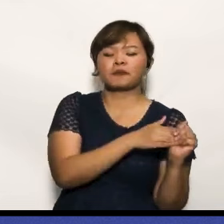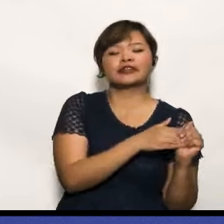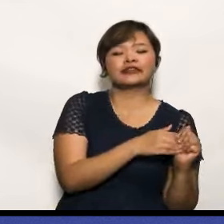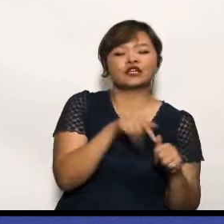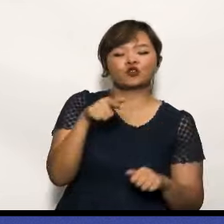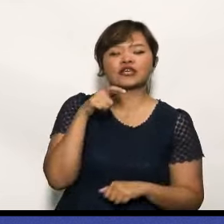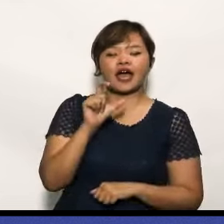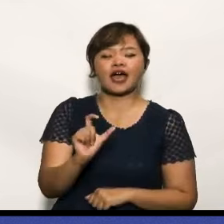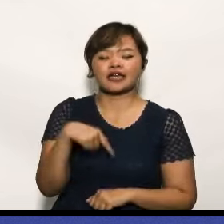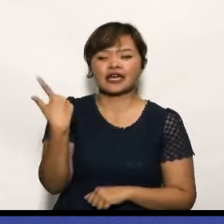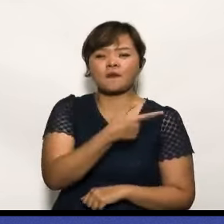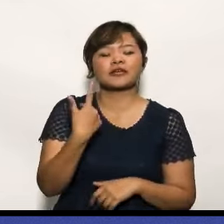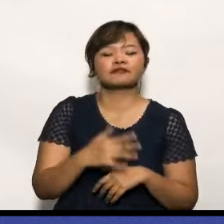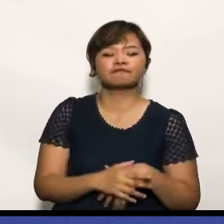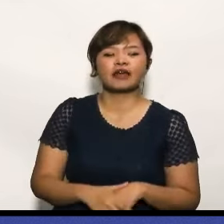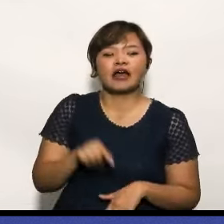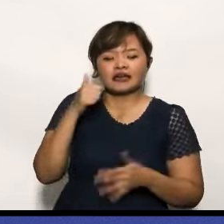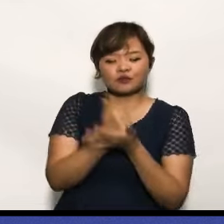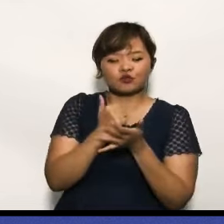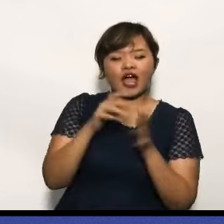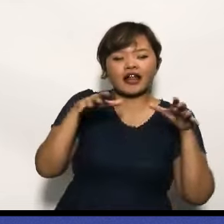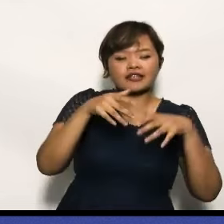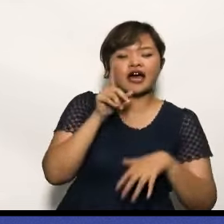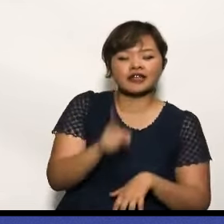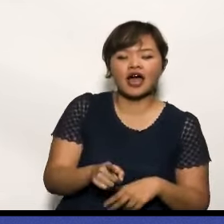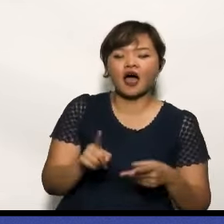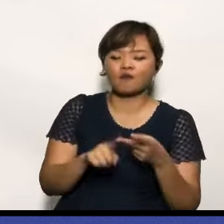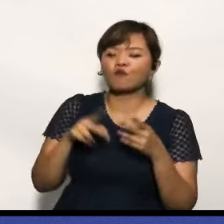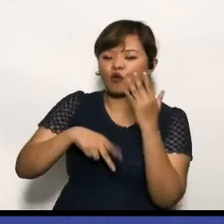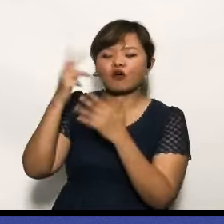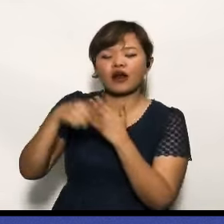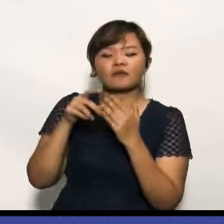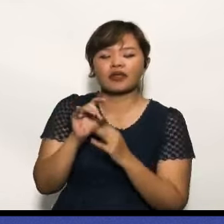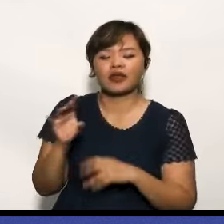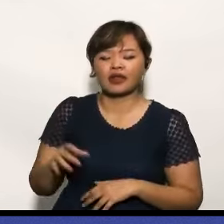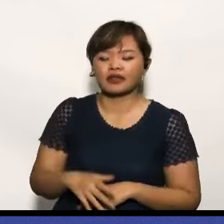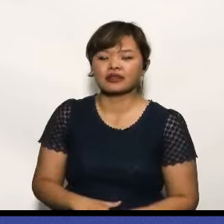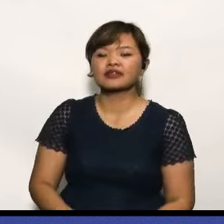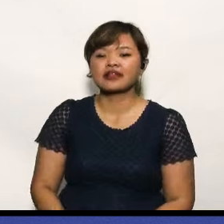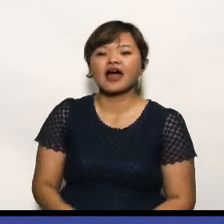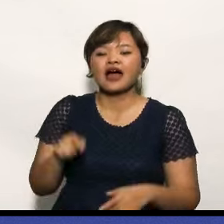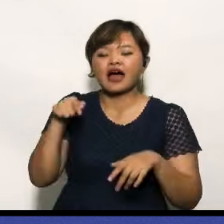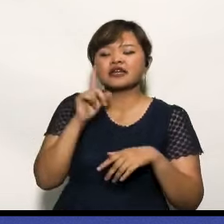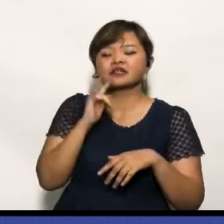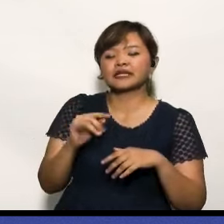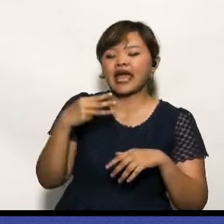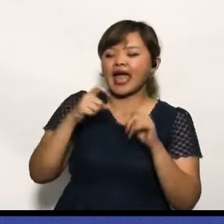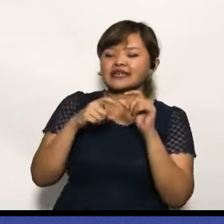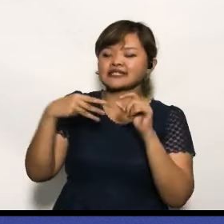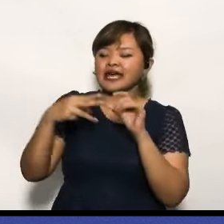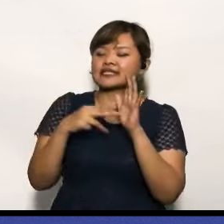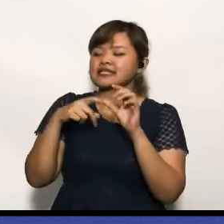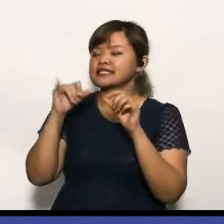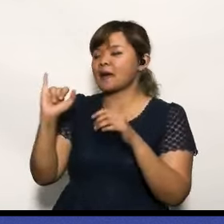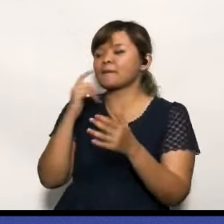Saudara tahu bahwa lebih daripada ini ada kelasnya, ada programnya, bla bla bla. But there is a fundamental essence, ada esensi yang